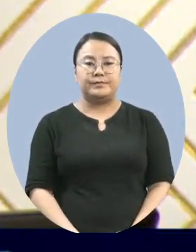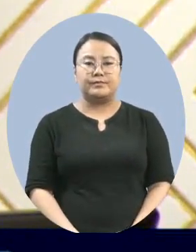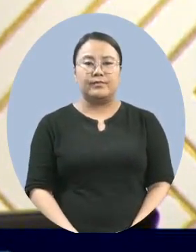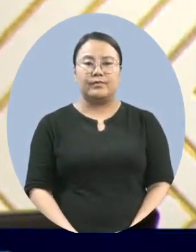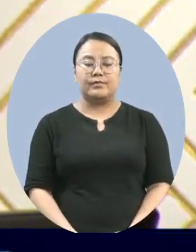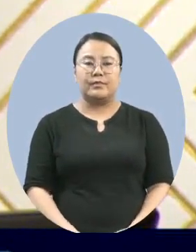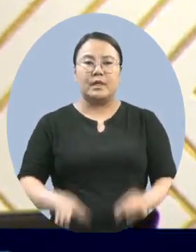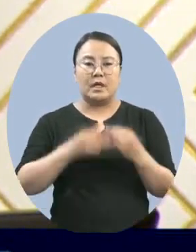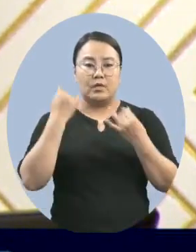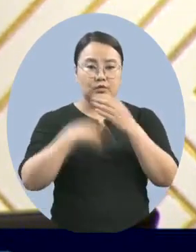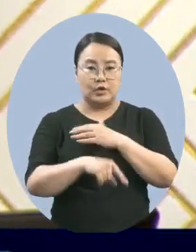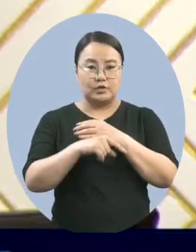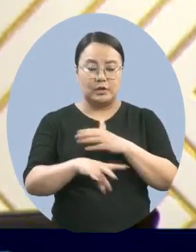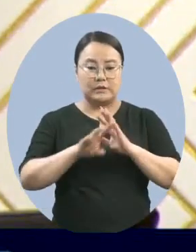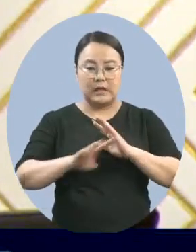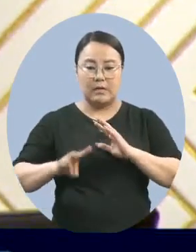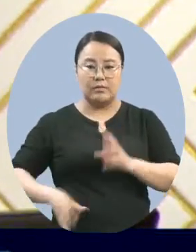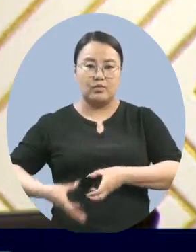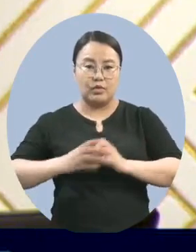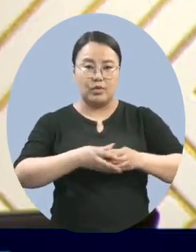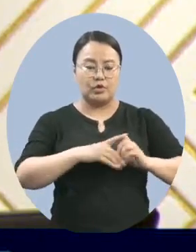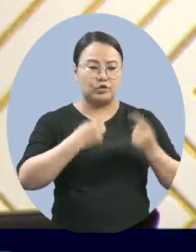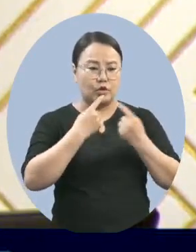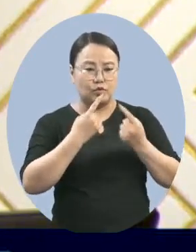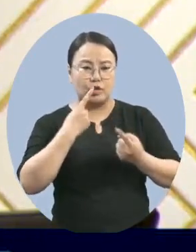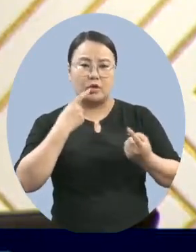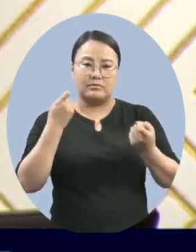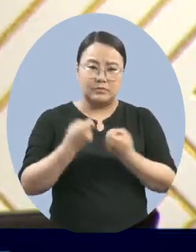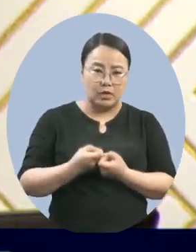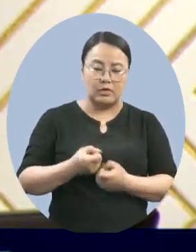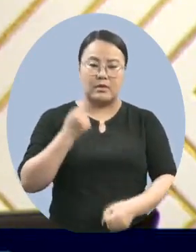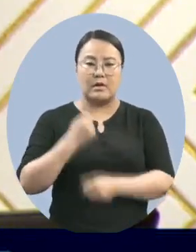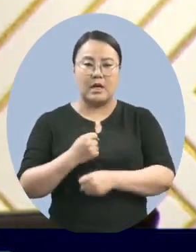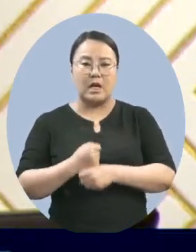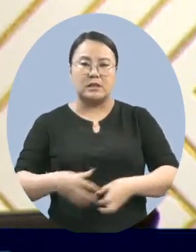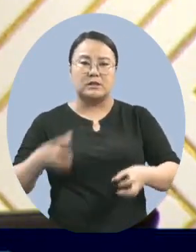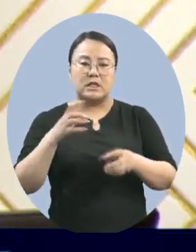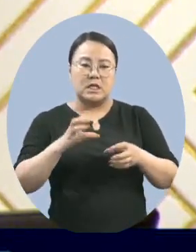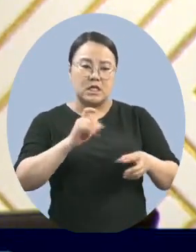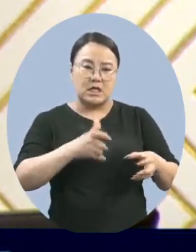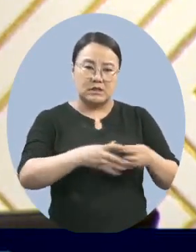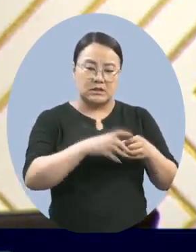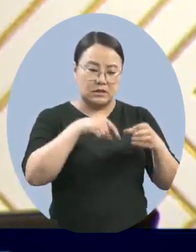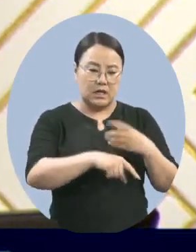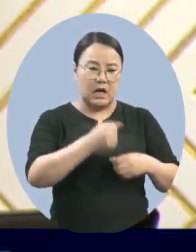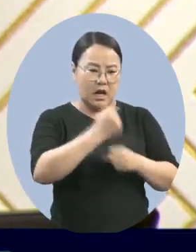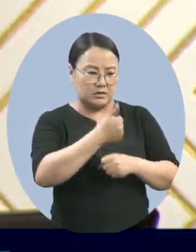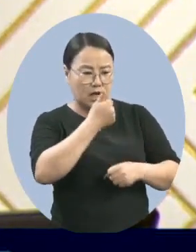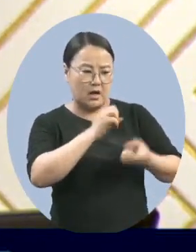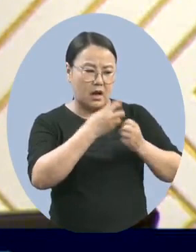Улсын их хурлдах намын бүлгүүдийн зөвшөлтсөл тохиролцоо ажлын хэсгийн нөрх ажлыг хүндэтгэхийн